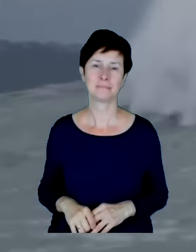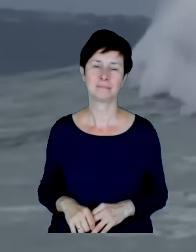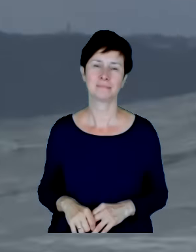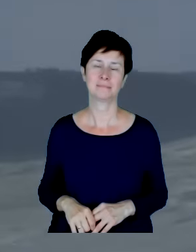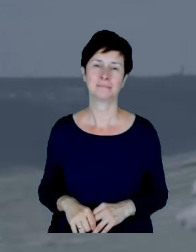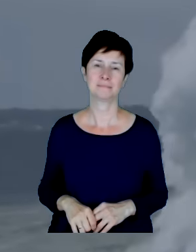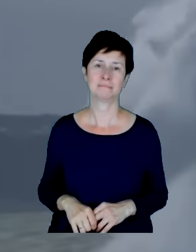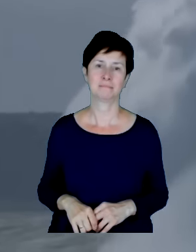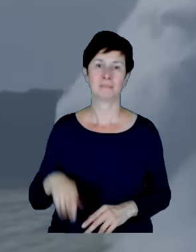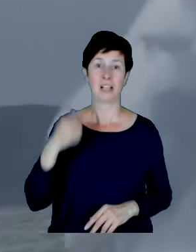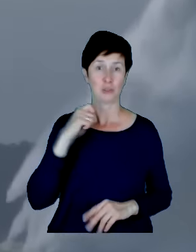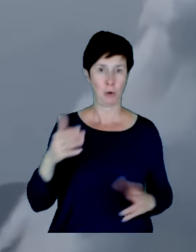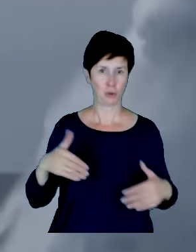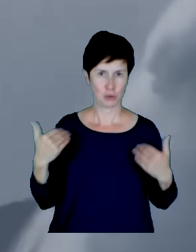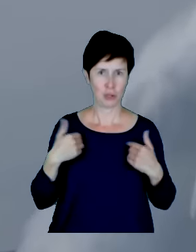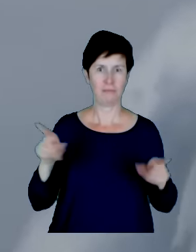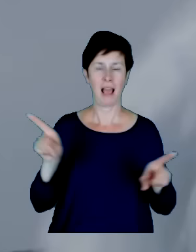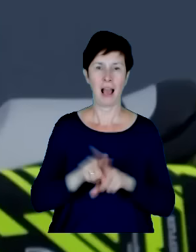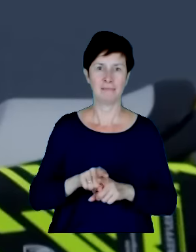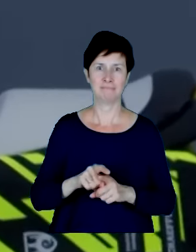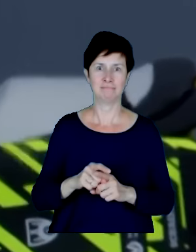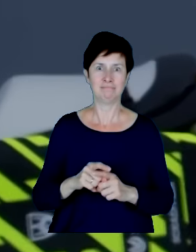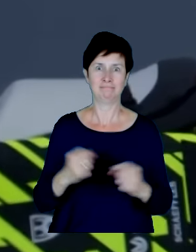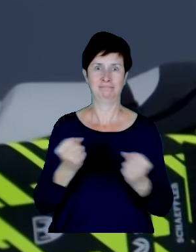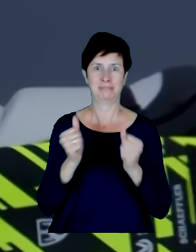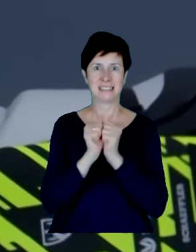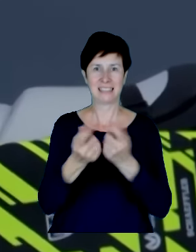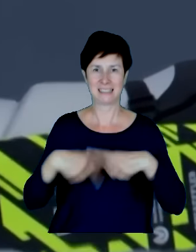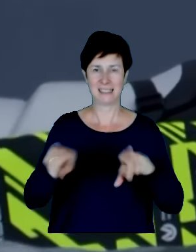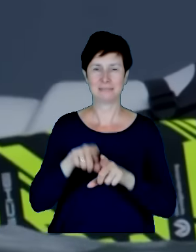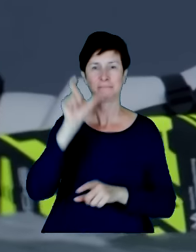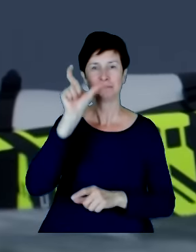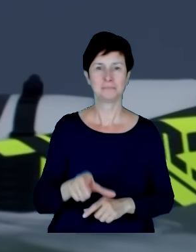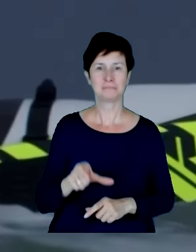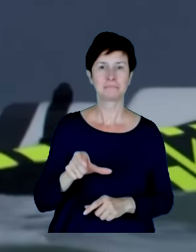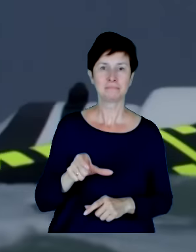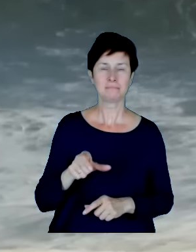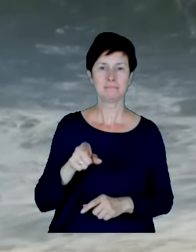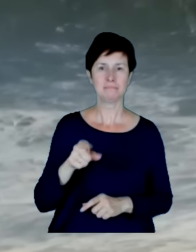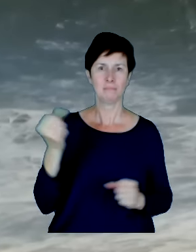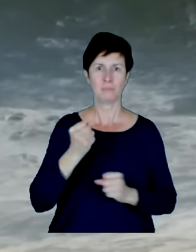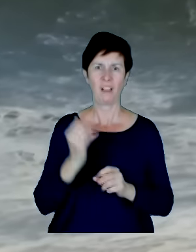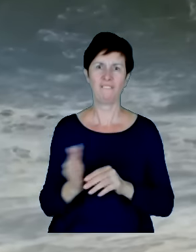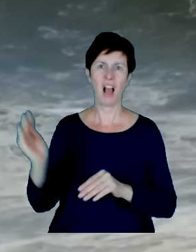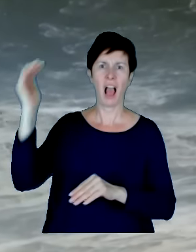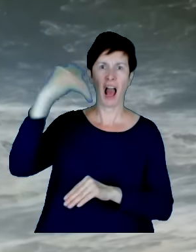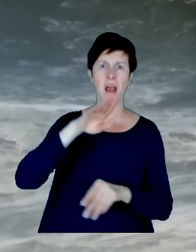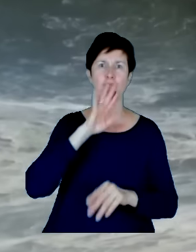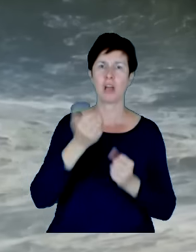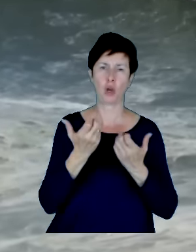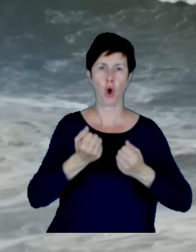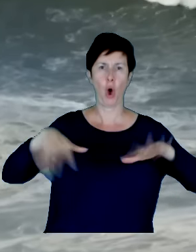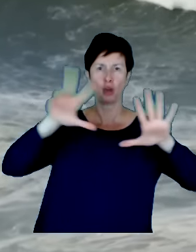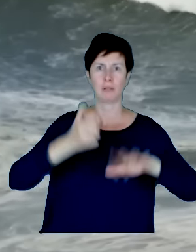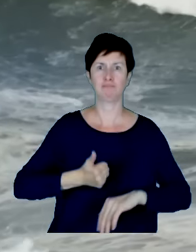sport to zdrowie ale również ekstremalne wyzwania właśnie takie kocha Sebastian sner surfowanie powali tak wysokie jak ośmiopiętrowym wiły nie